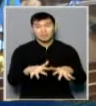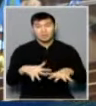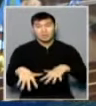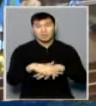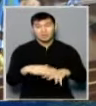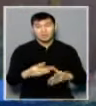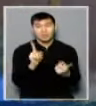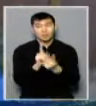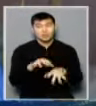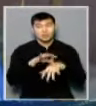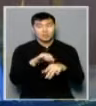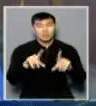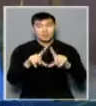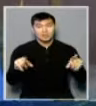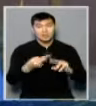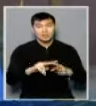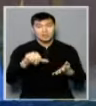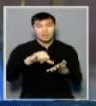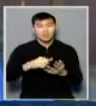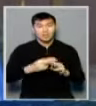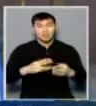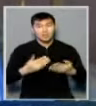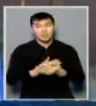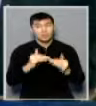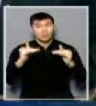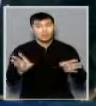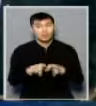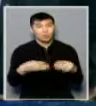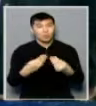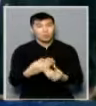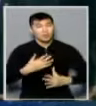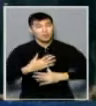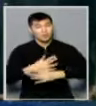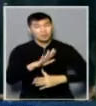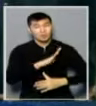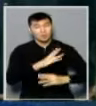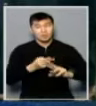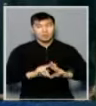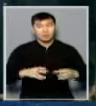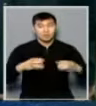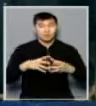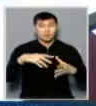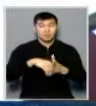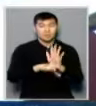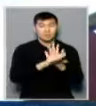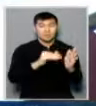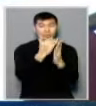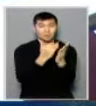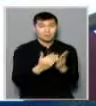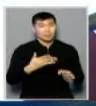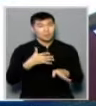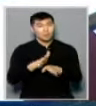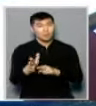қоғамдық қабылдаулар өткізіп, мектепке жол акциясы аясында жағдайы төмен отбасыларға қолдау көрсетті. Партияның сайлауалды бағдарламасын